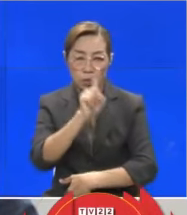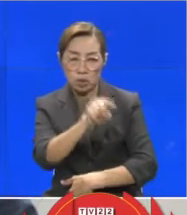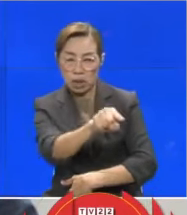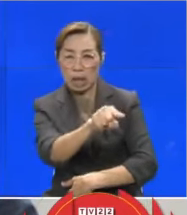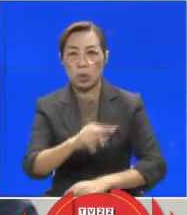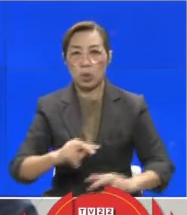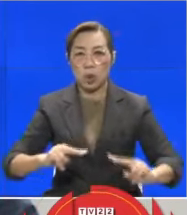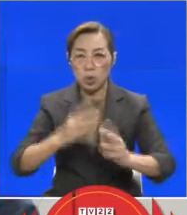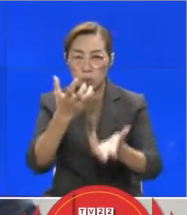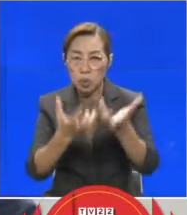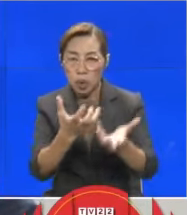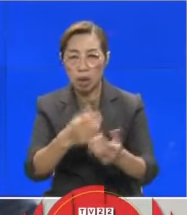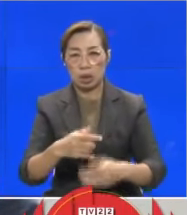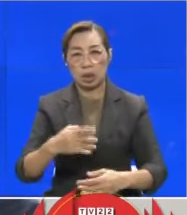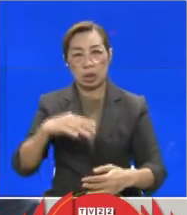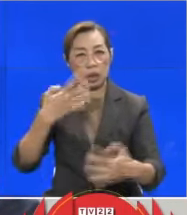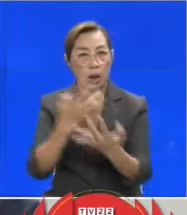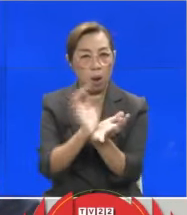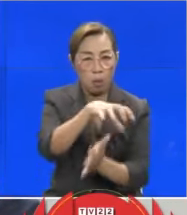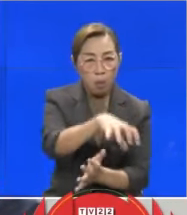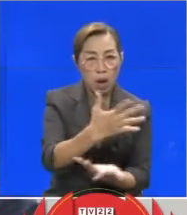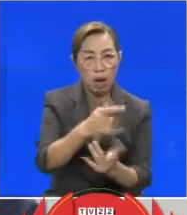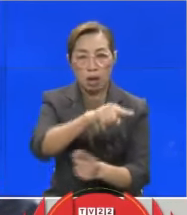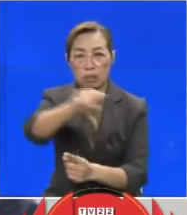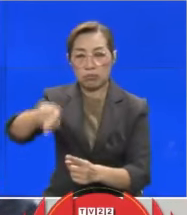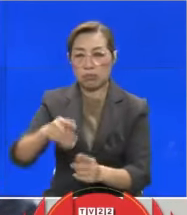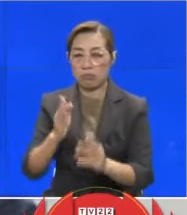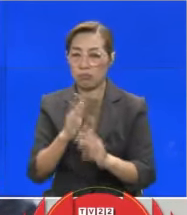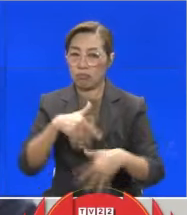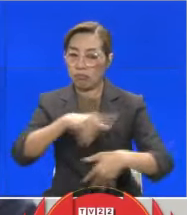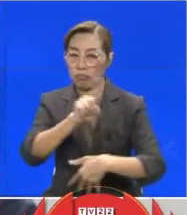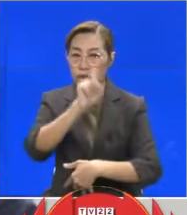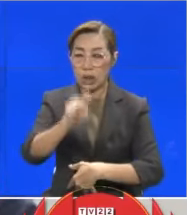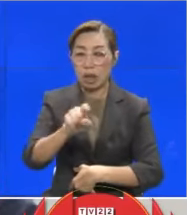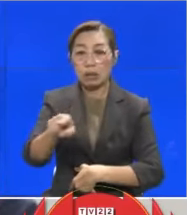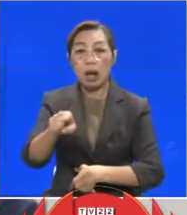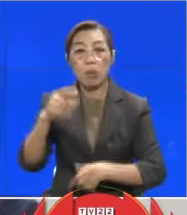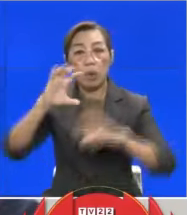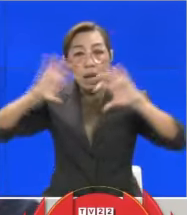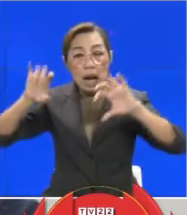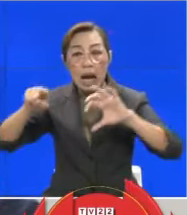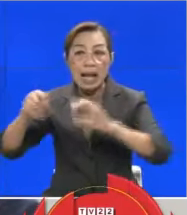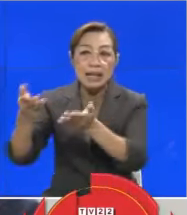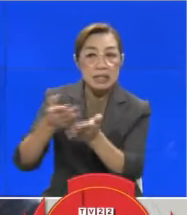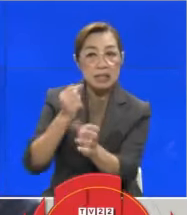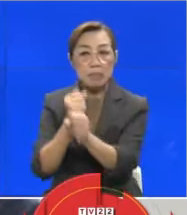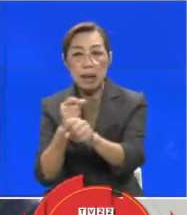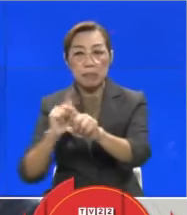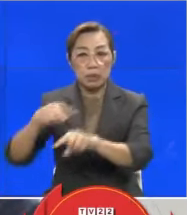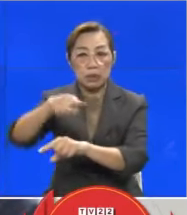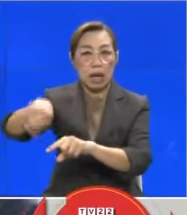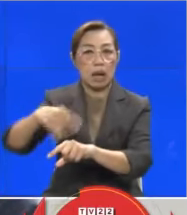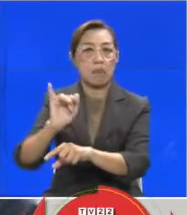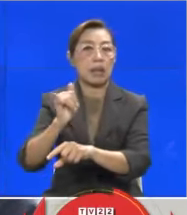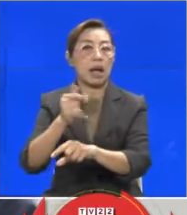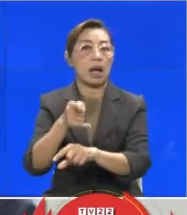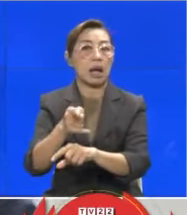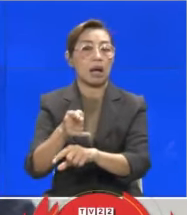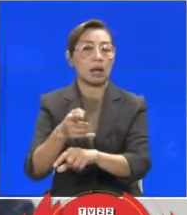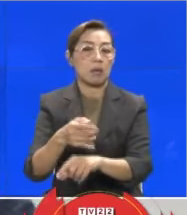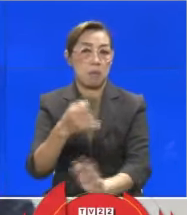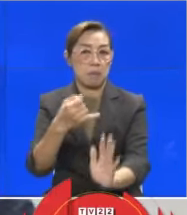รรมมิเช่นนั้นรัฐบาลอาจเข้าข่ายการกระทำความผิดและทำให้คุณทักษิณนั้นอาจจะถูกยกเลิกการพักโทษ